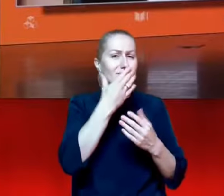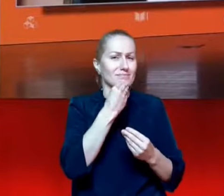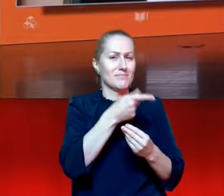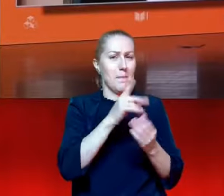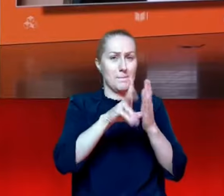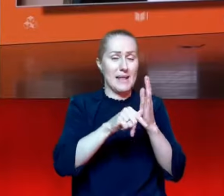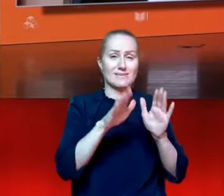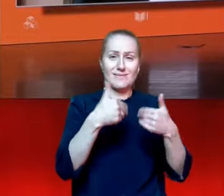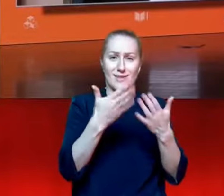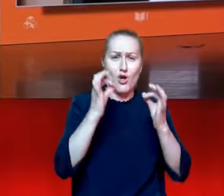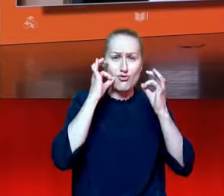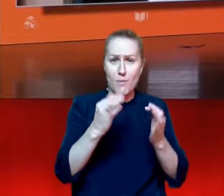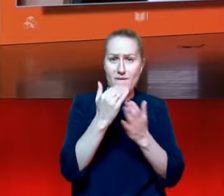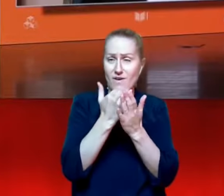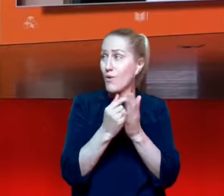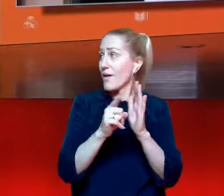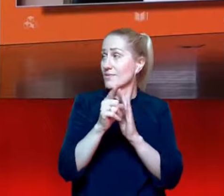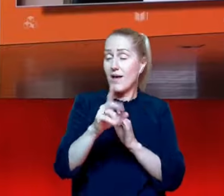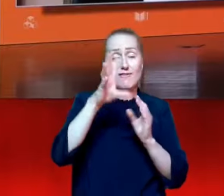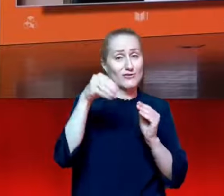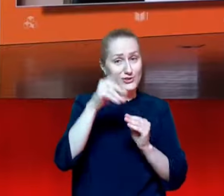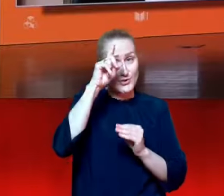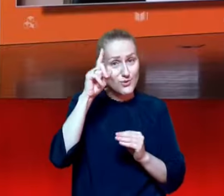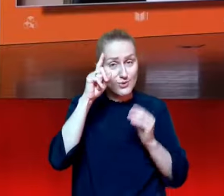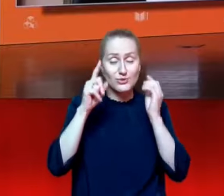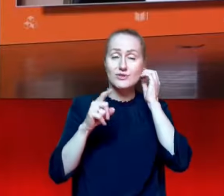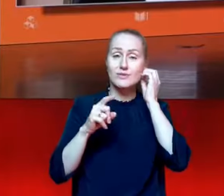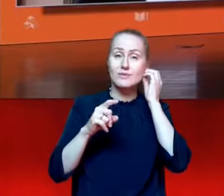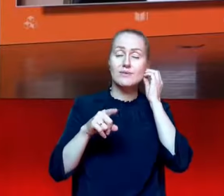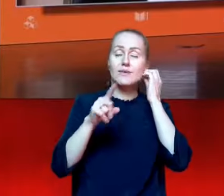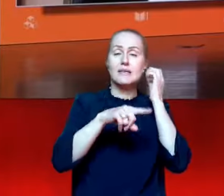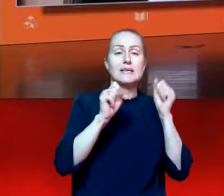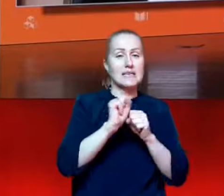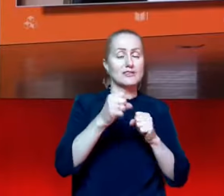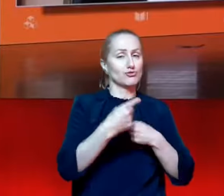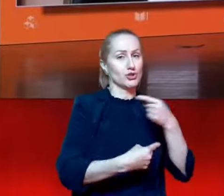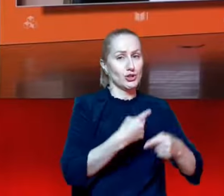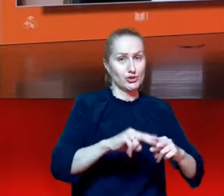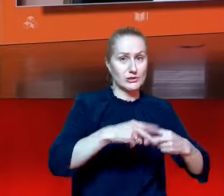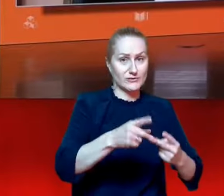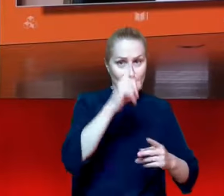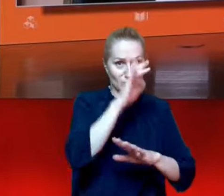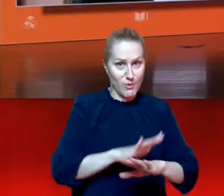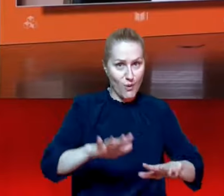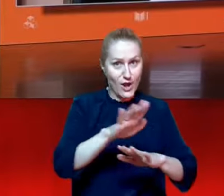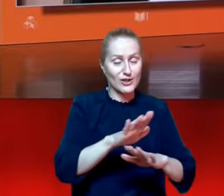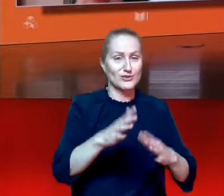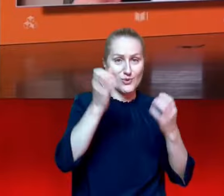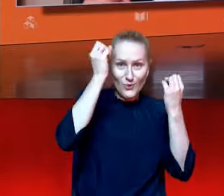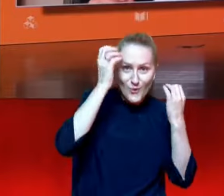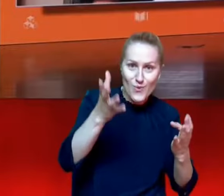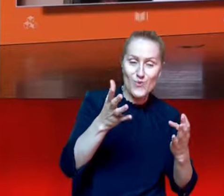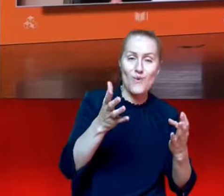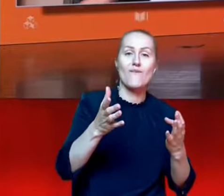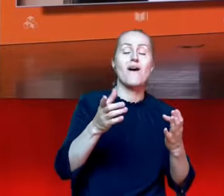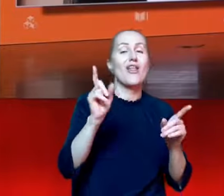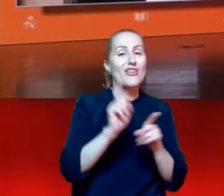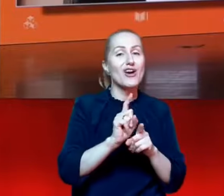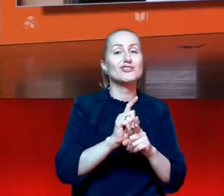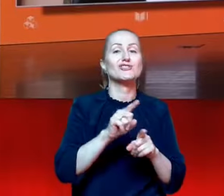wszystkich ludzi. Mówimy zatem o dziedzictwie społecznym, o dziedzictwie kulturowym. Mówimy o